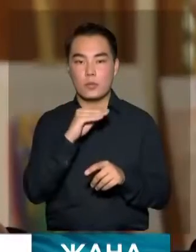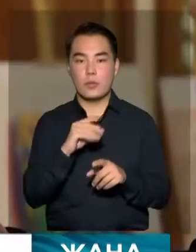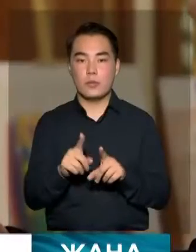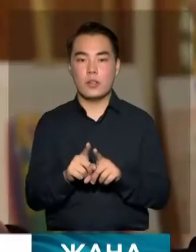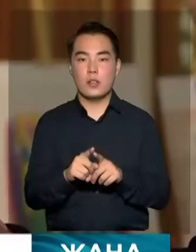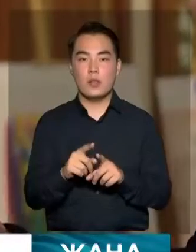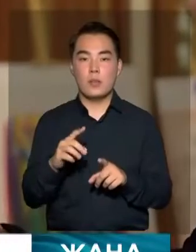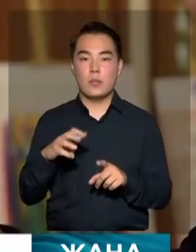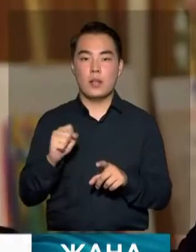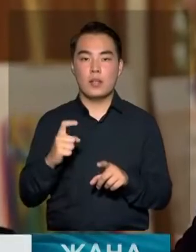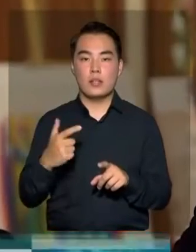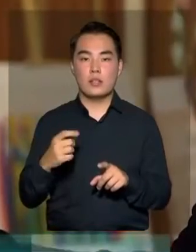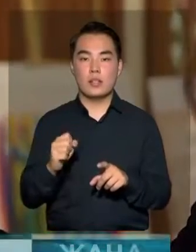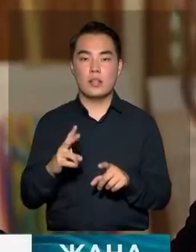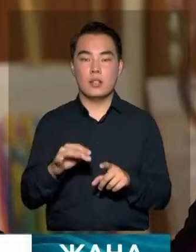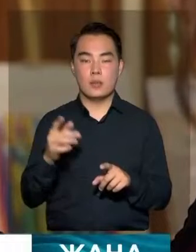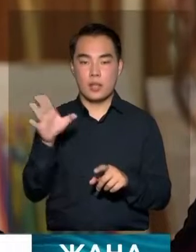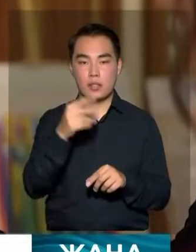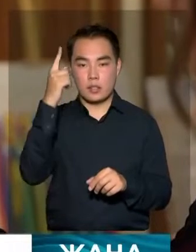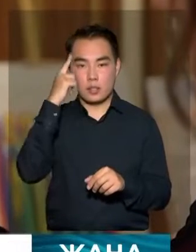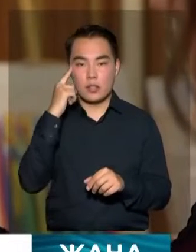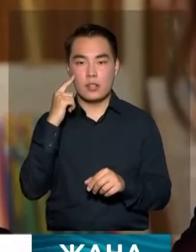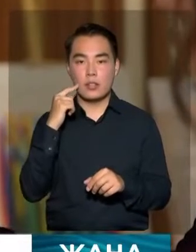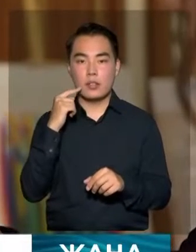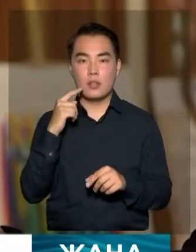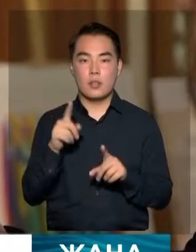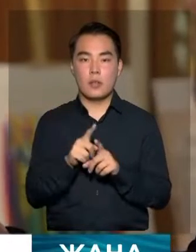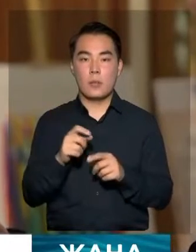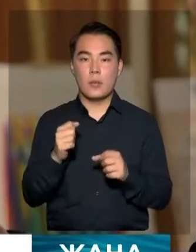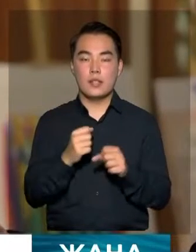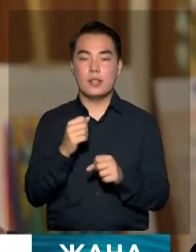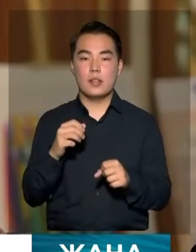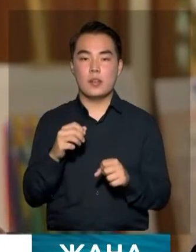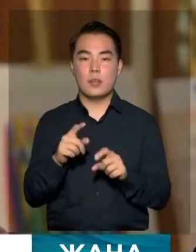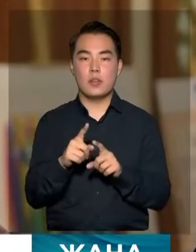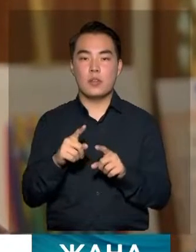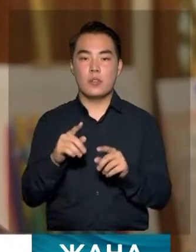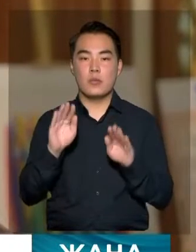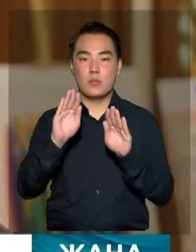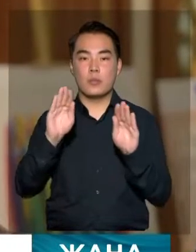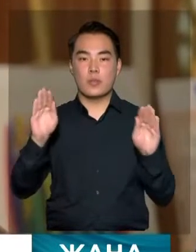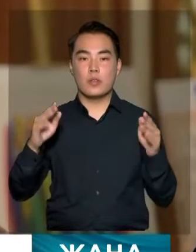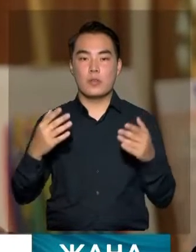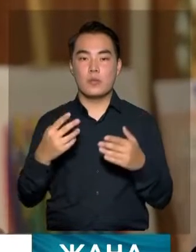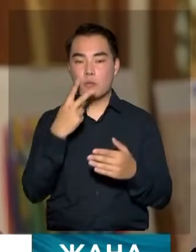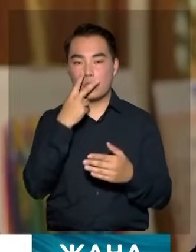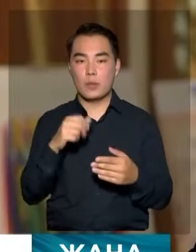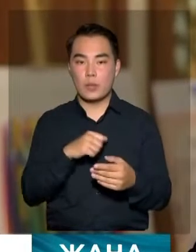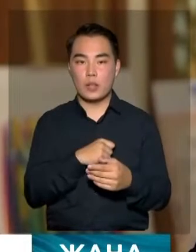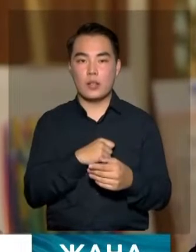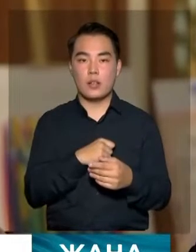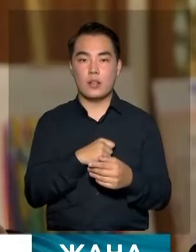Осы мавзолейімізді сіздер жақсы білесіздер, ЮНЕСКО-ның материалдық мұрасы тізіміне енді, және